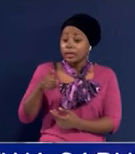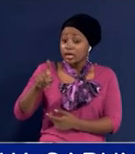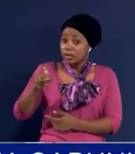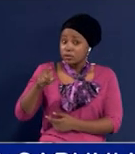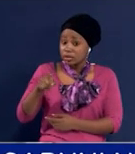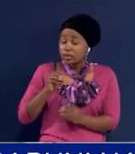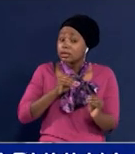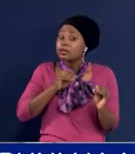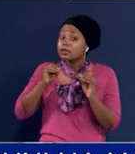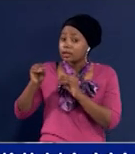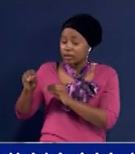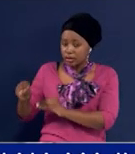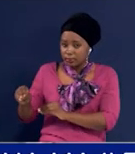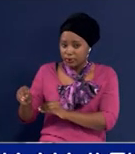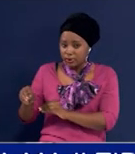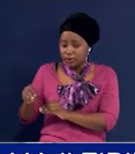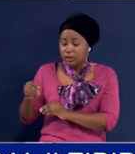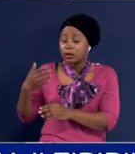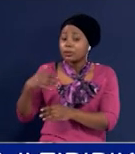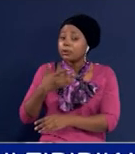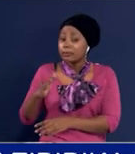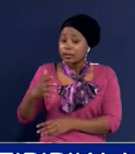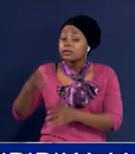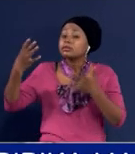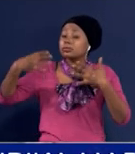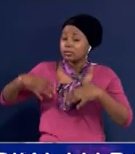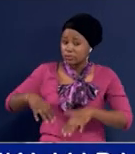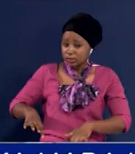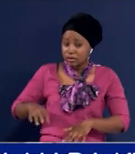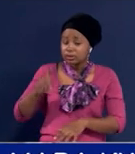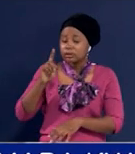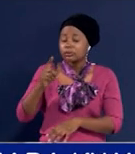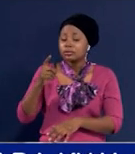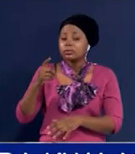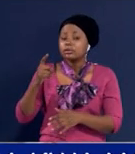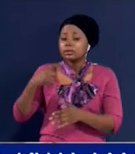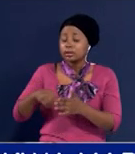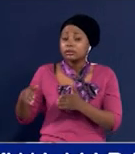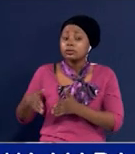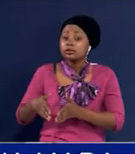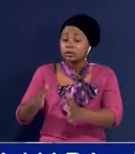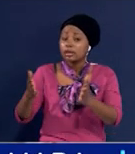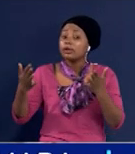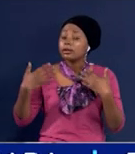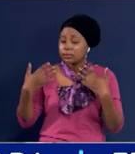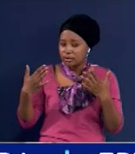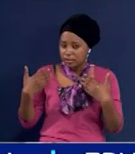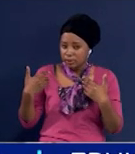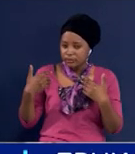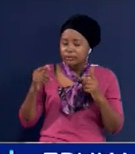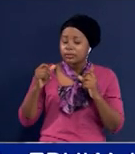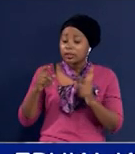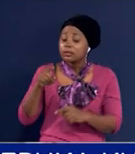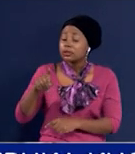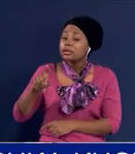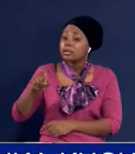kitahama kikiwa kwenye majimaji ya mwili ambayo yanatoka katika njia ya hewa, lakini vile vile